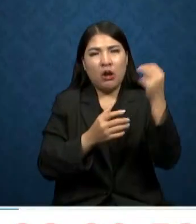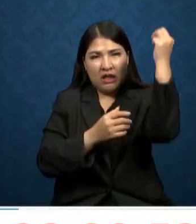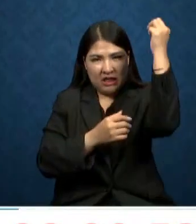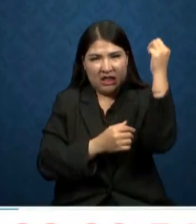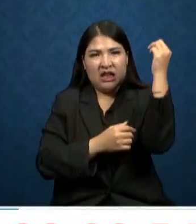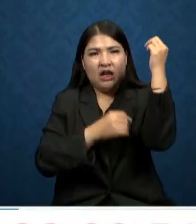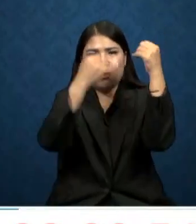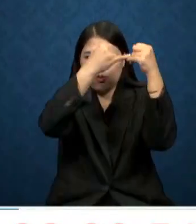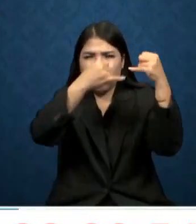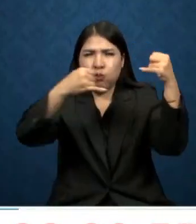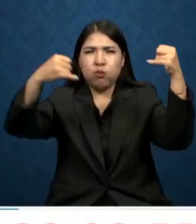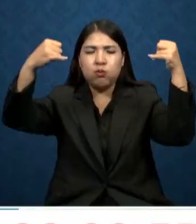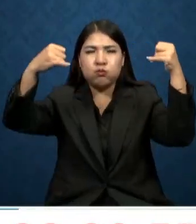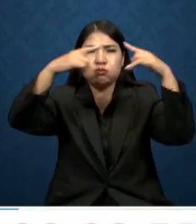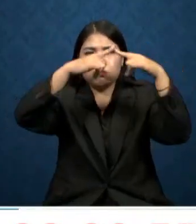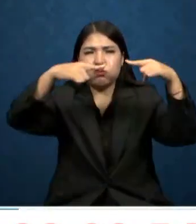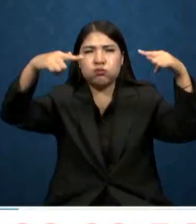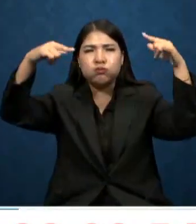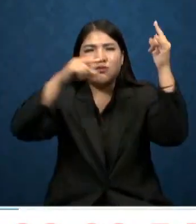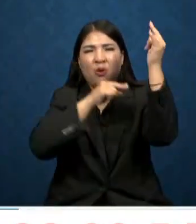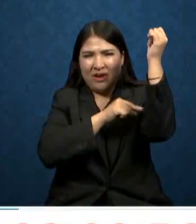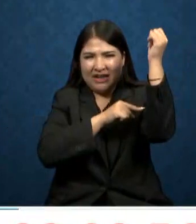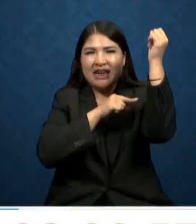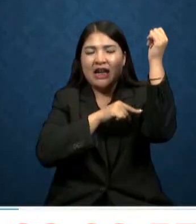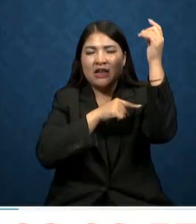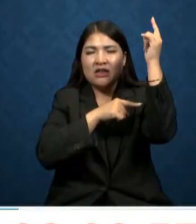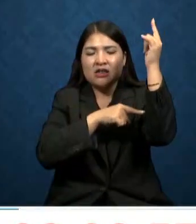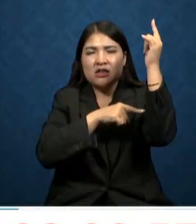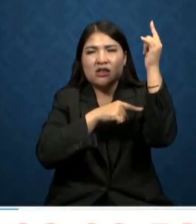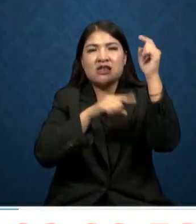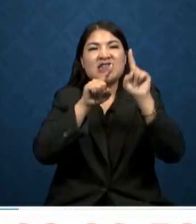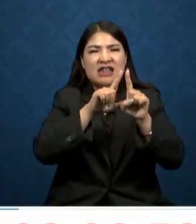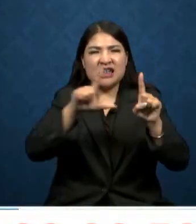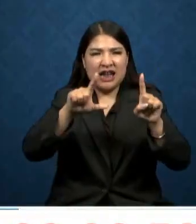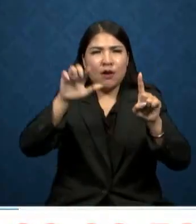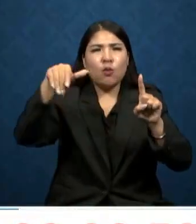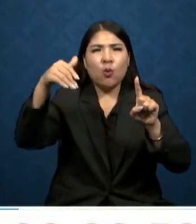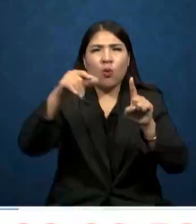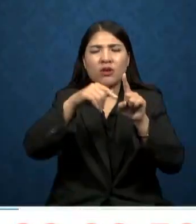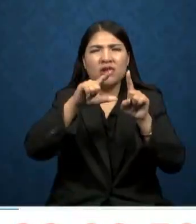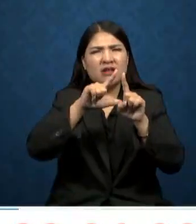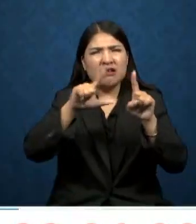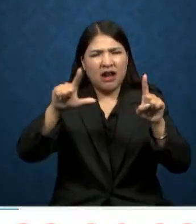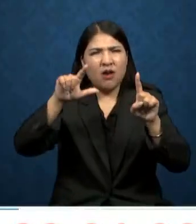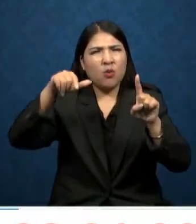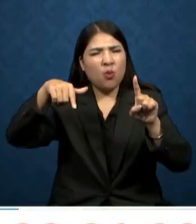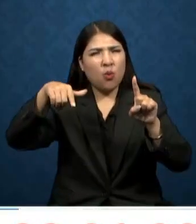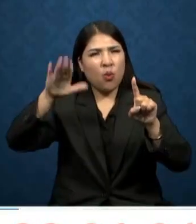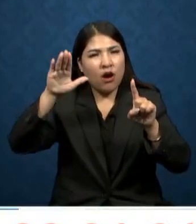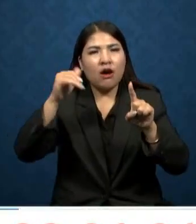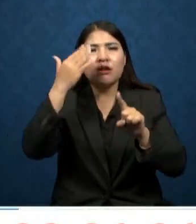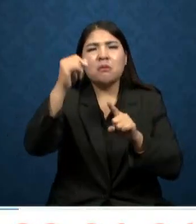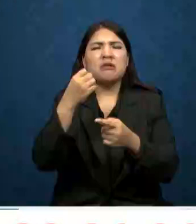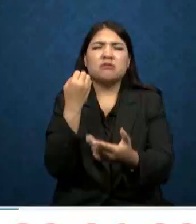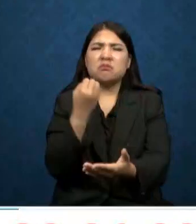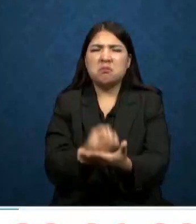ล้าน 600,000บาทนะฮะก็ไม่ทราบว่านวัตกรรมอะไรมันถึงแพงขนาดนั้นนะฮะแต่ว่า